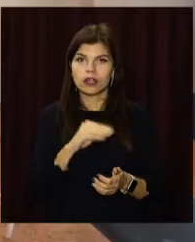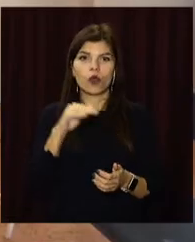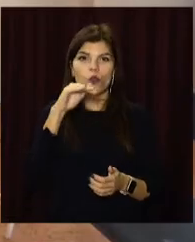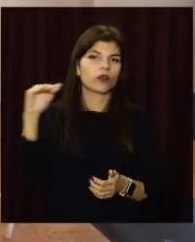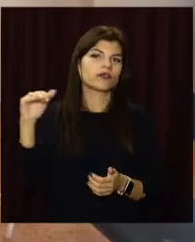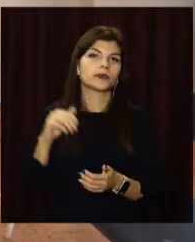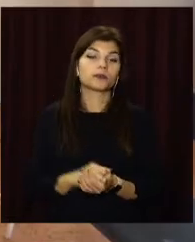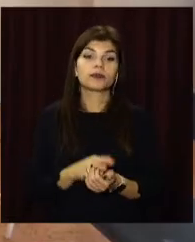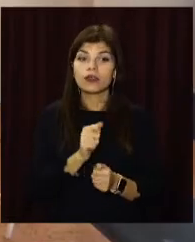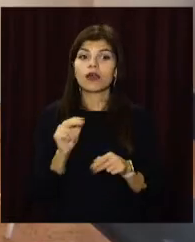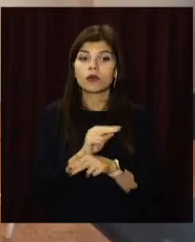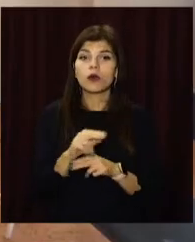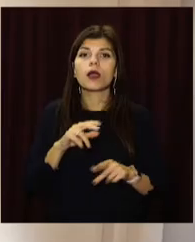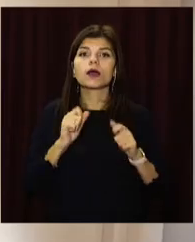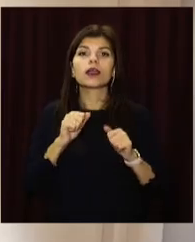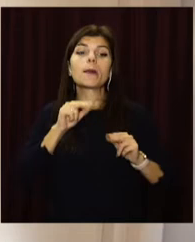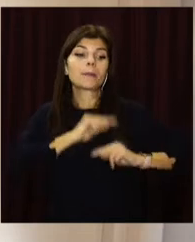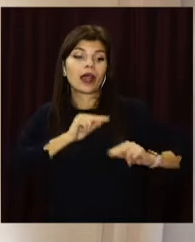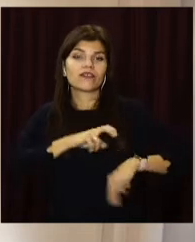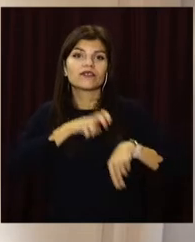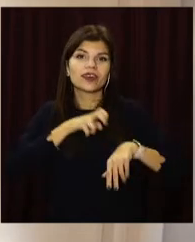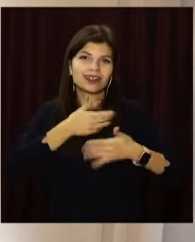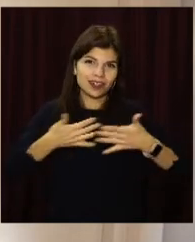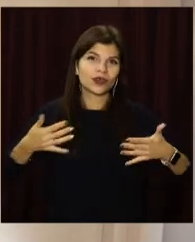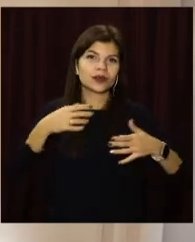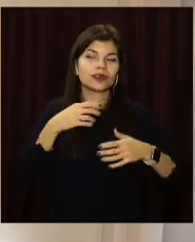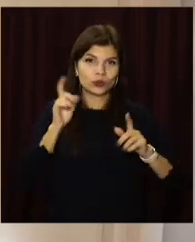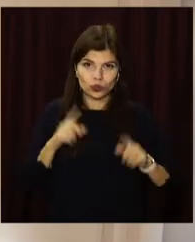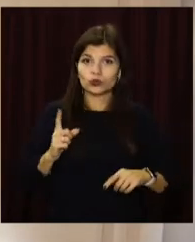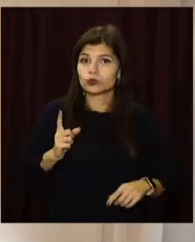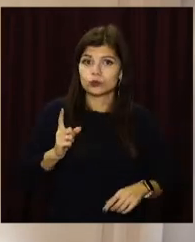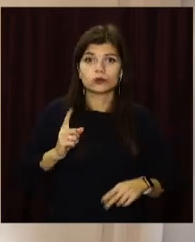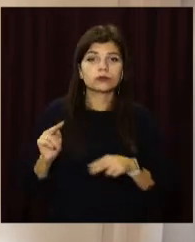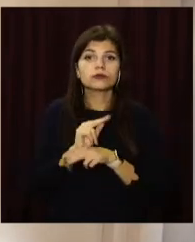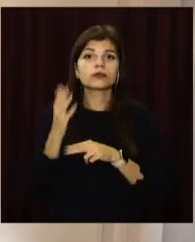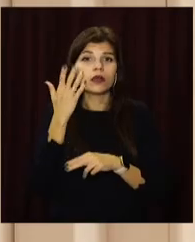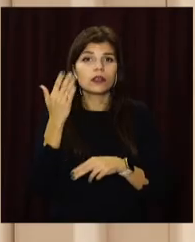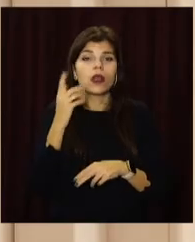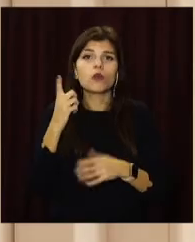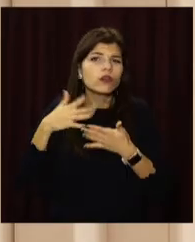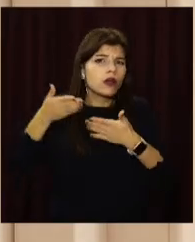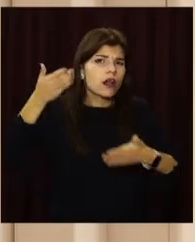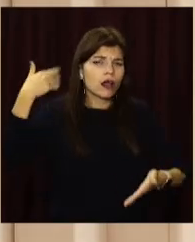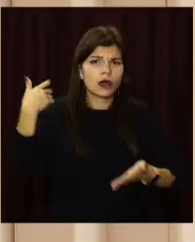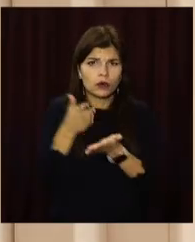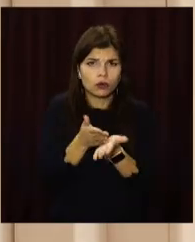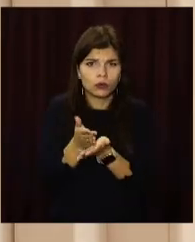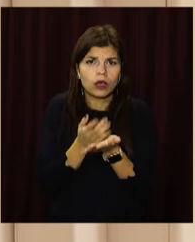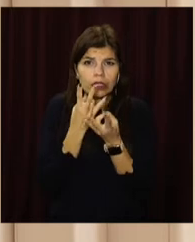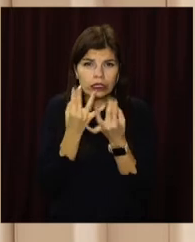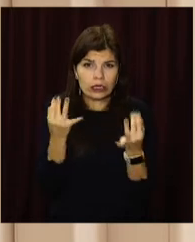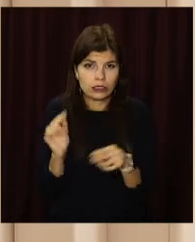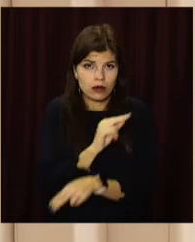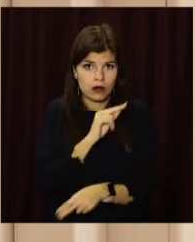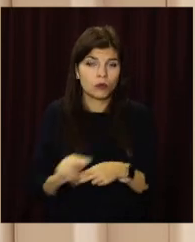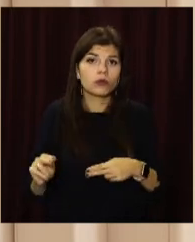ремонт з нетерпінням чекали і медпрацівники. Будівлі майже півстоліття, і за цей час її жодного разу капітально не ремонтували, каже